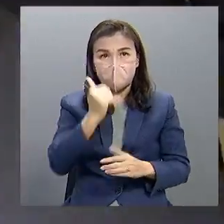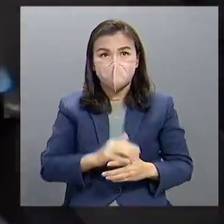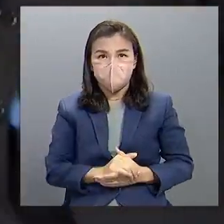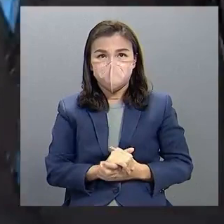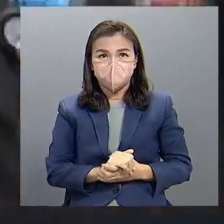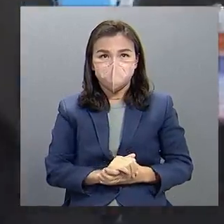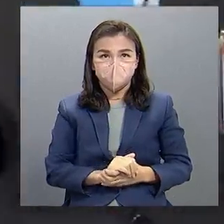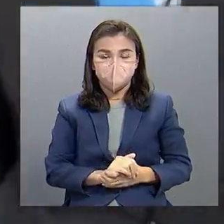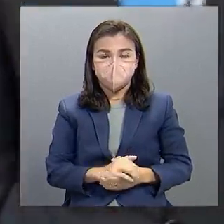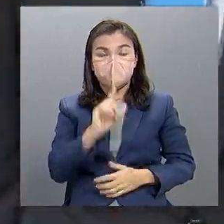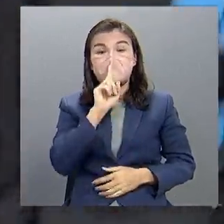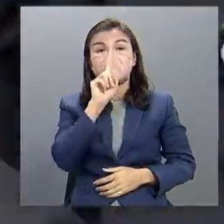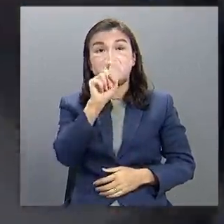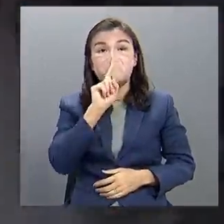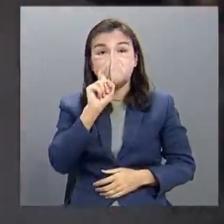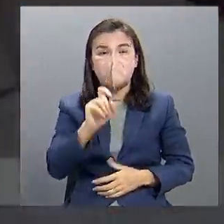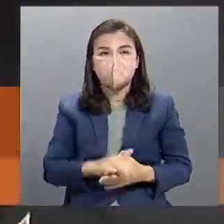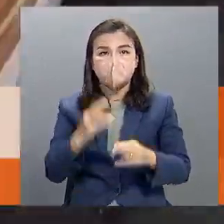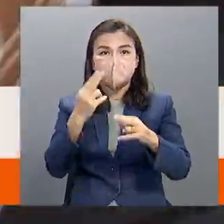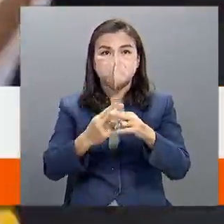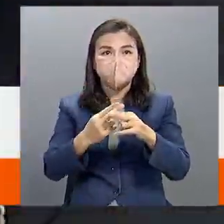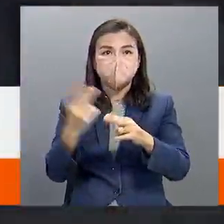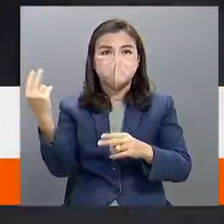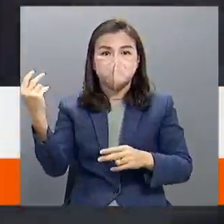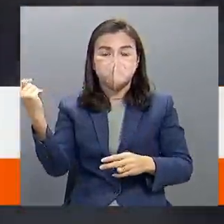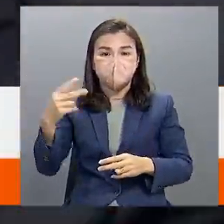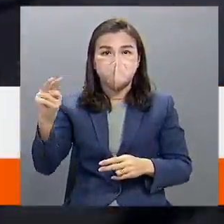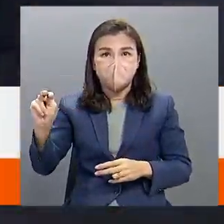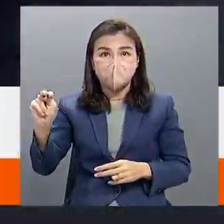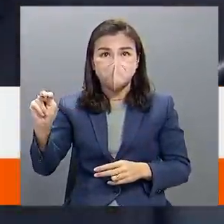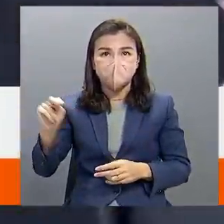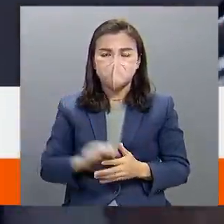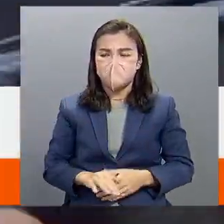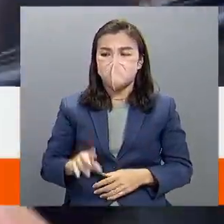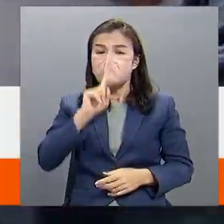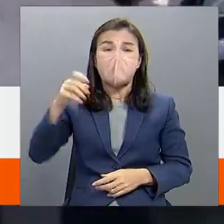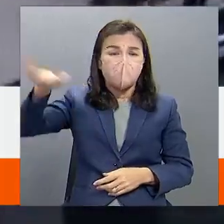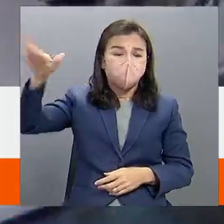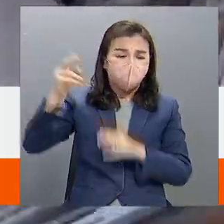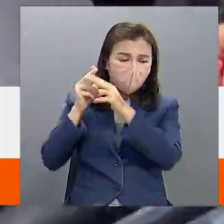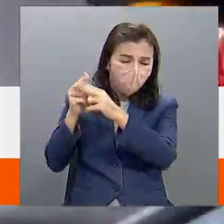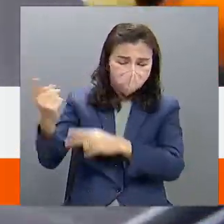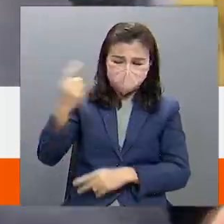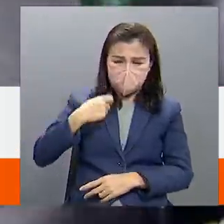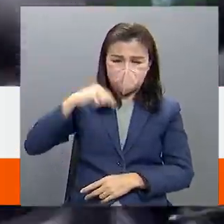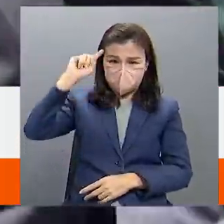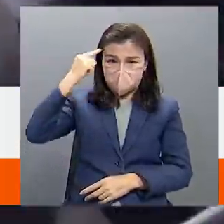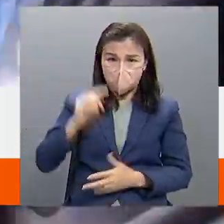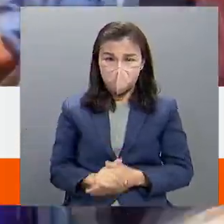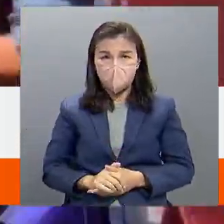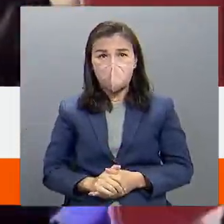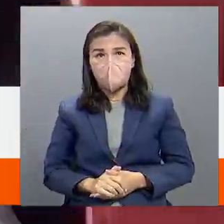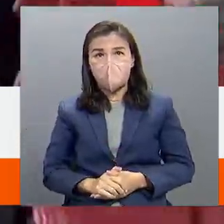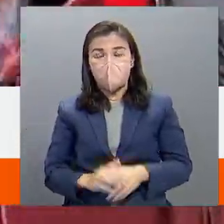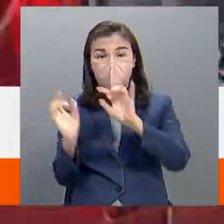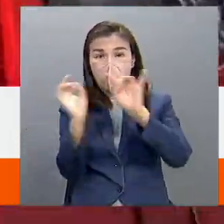ทีของร้อยเอกธรรมนัสที่เขา ไปถามธรรมนัส ไม่แต่ว่าเขาเขย่าพลเอกประยุทธ์แต่ว่าช่วยท่านช่วย